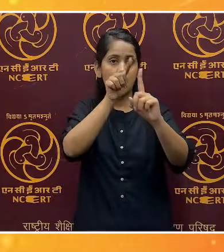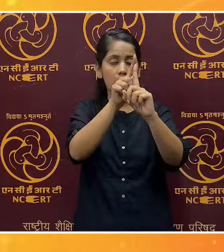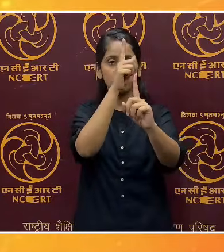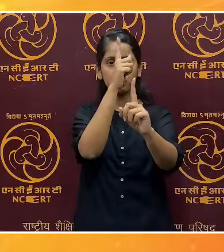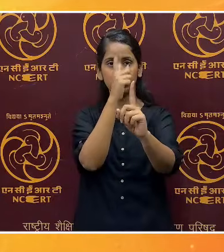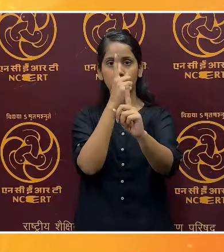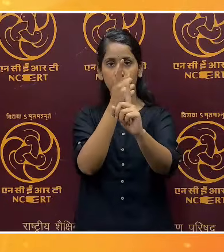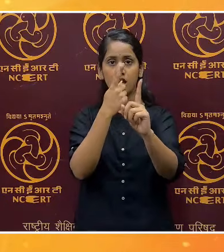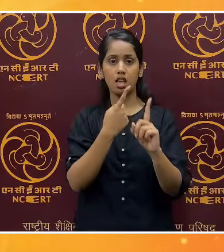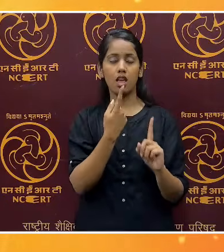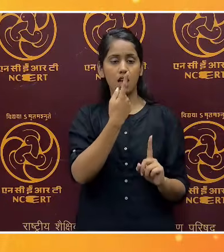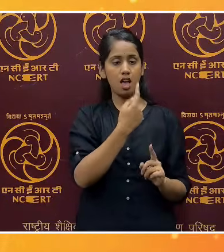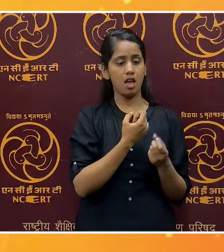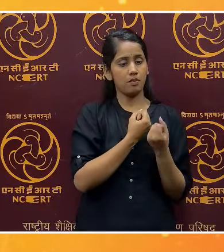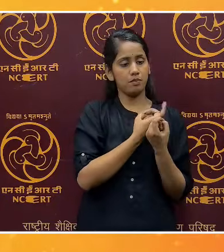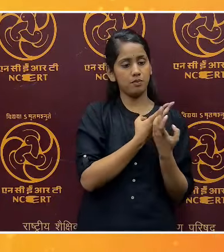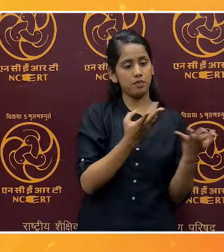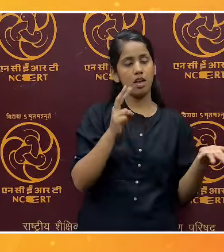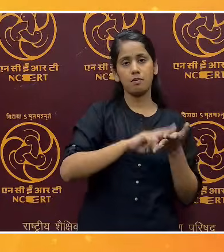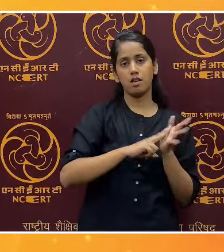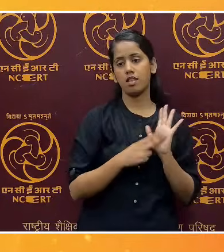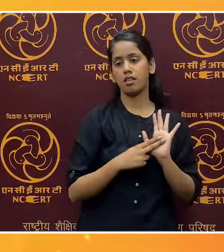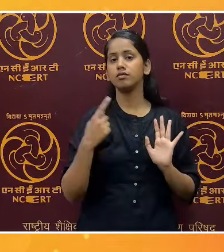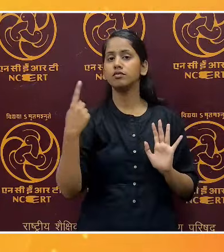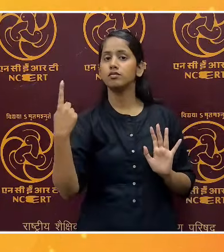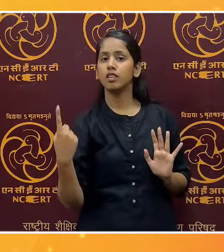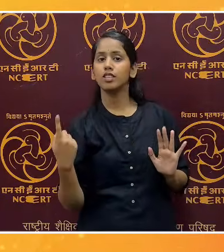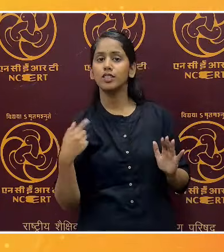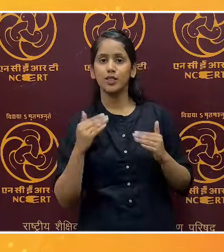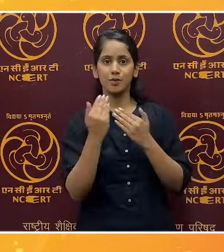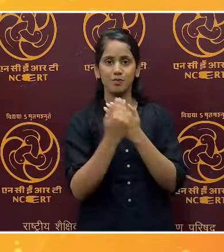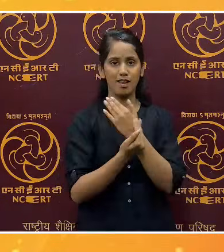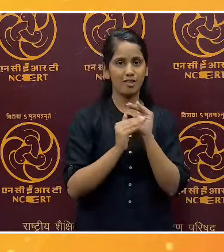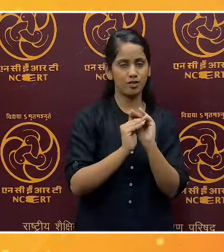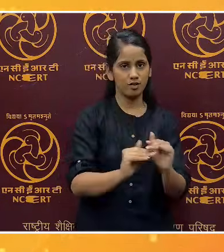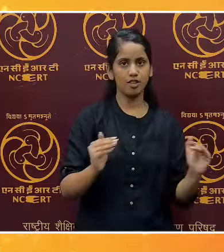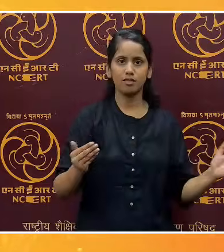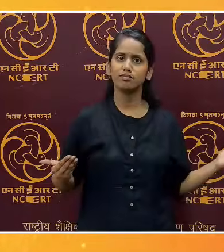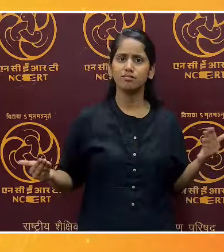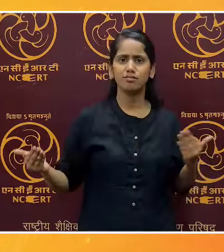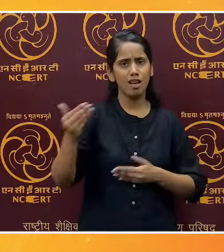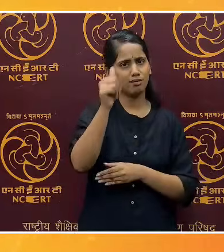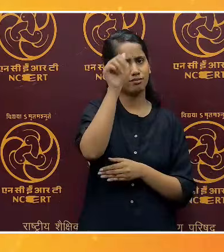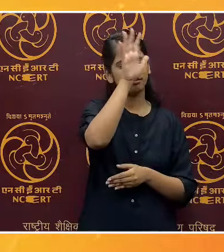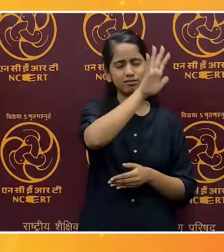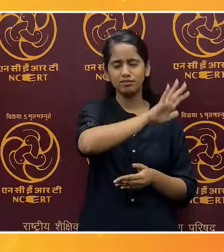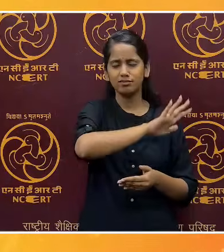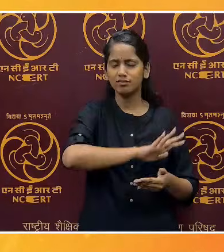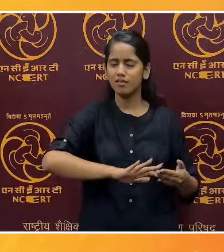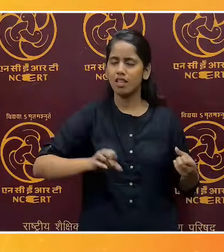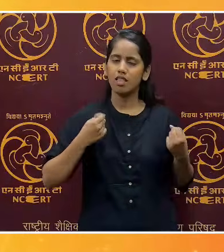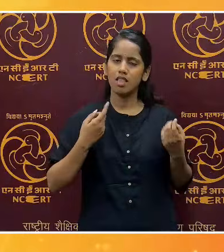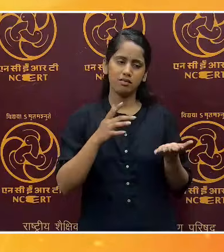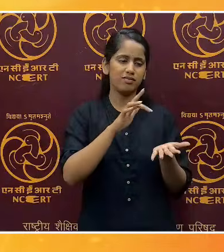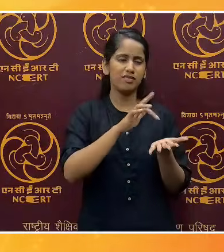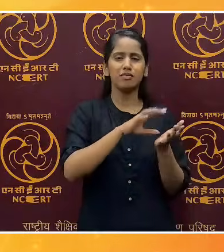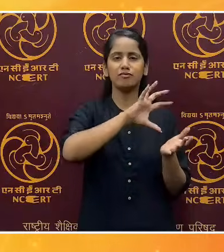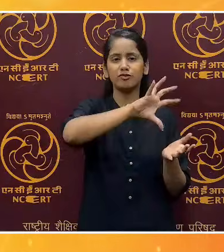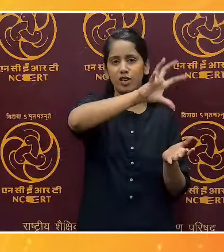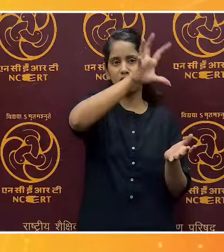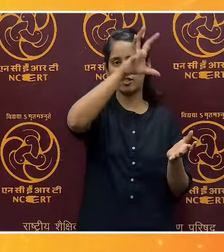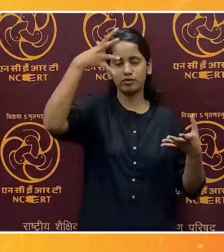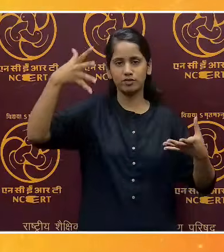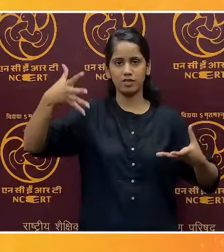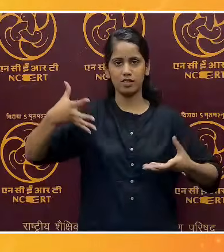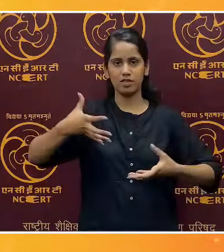हम अनेक किंतु एक। प्यारे बच्चों, हमारा देश कई राज्यों से मिलकर बना है।